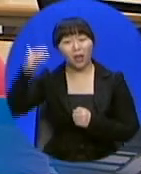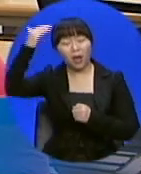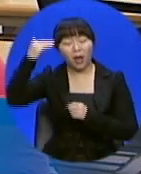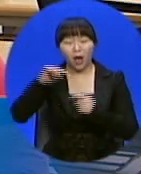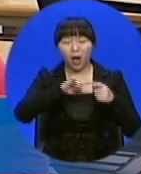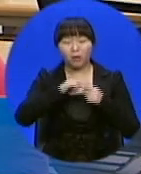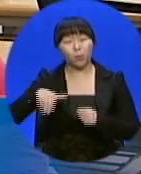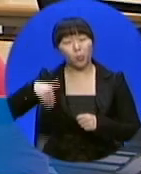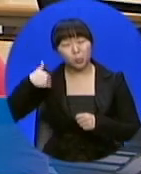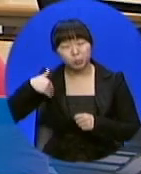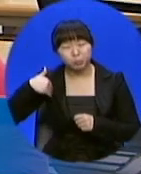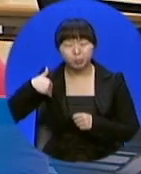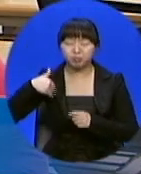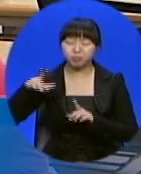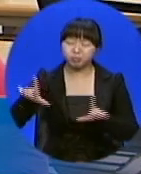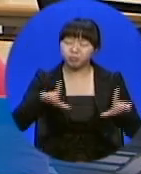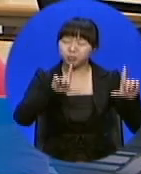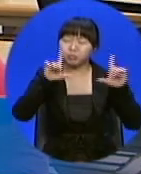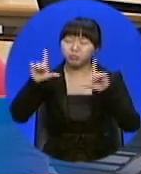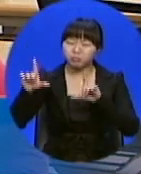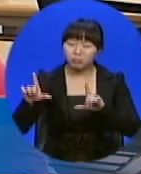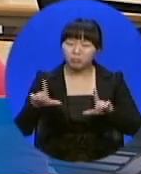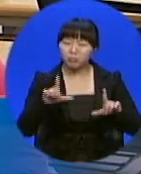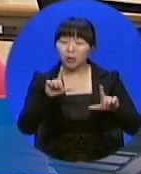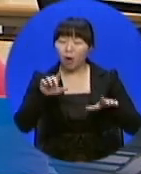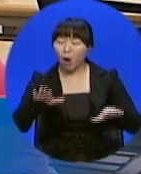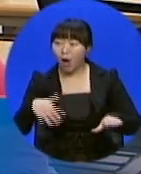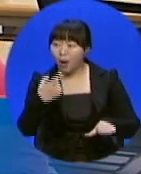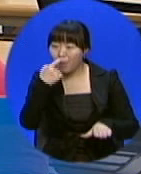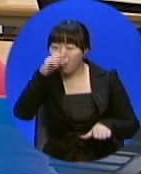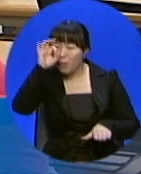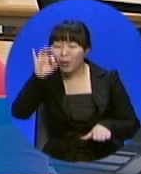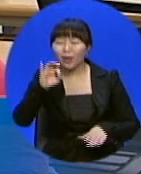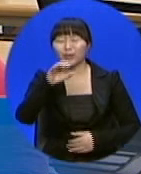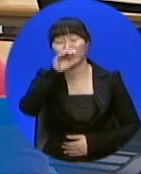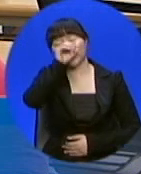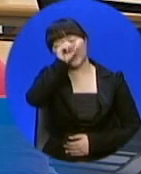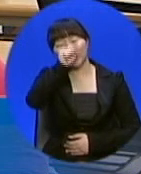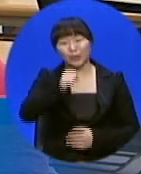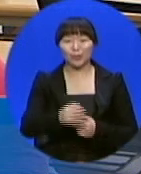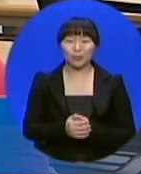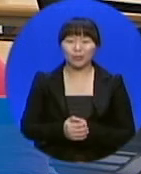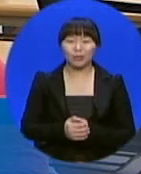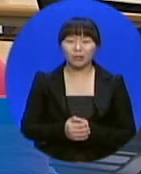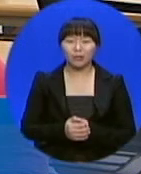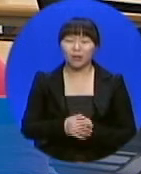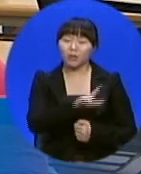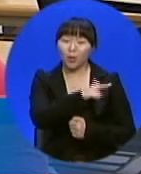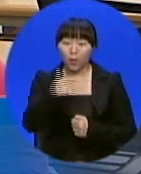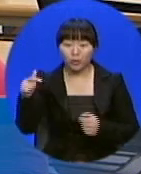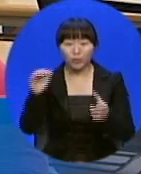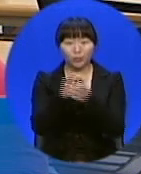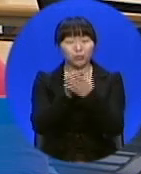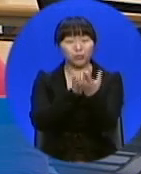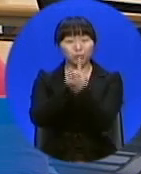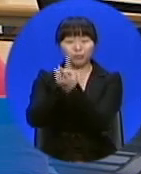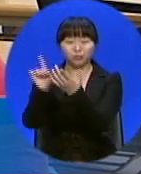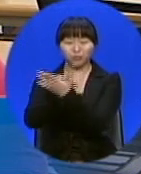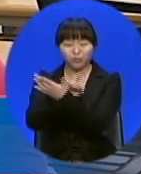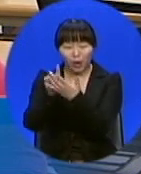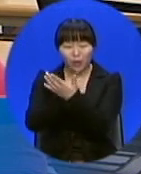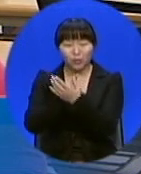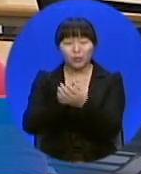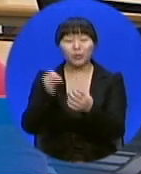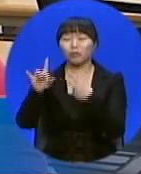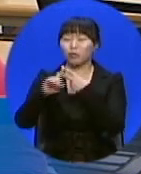여태 살아왔잖아요. 근데 넘어와서 배우니까 너무 좋고 또 여러 친구들도 만나고 너무